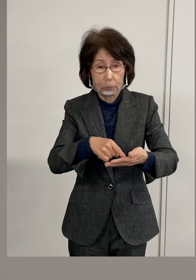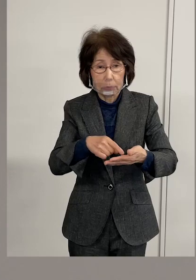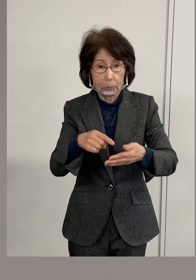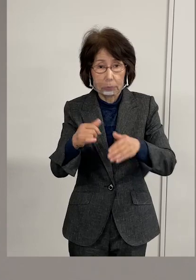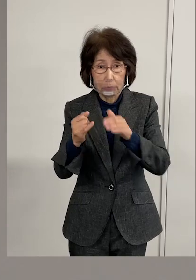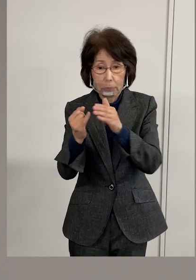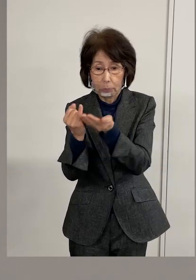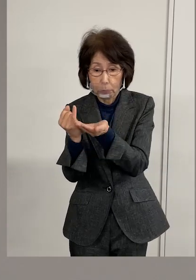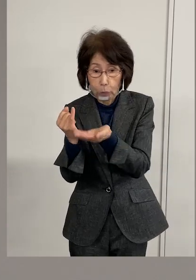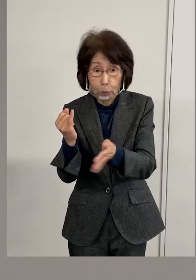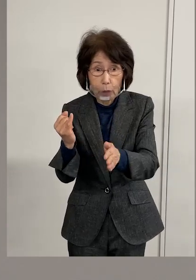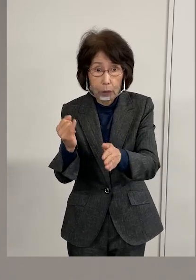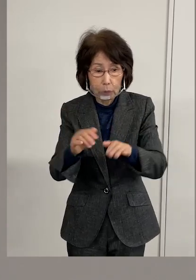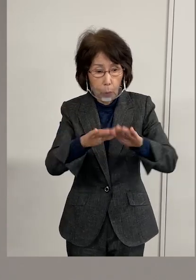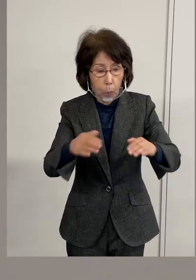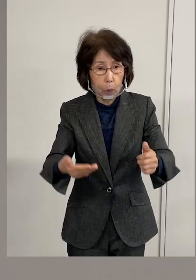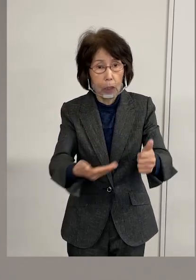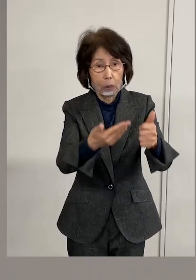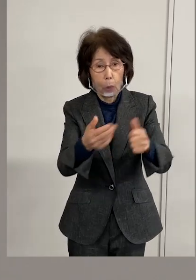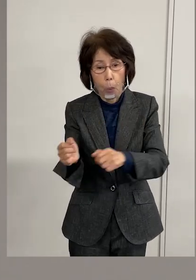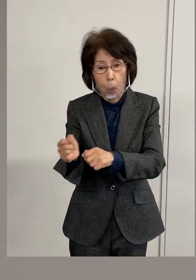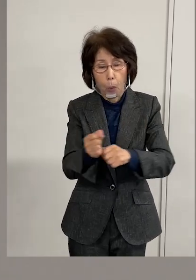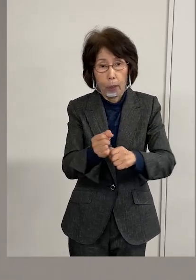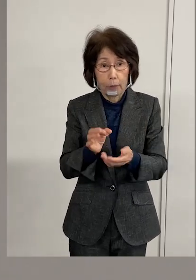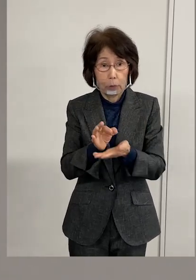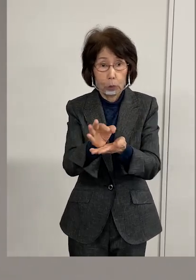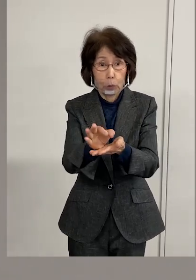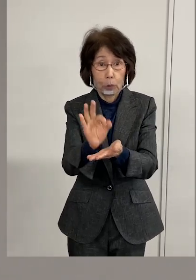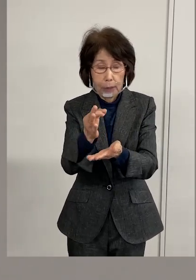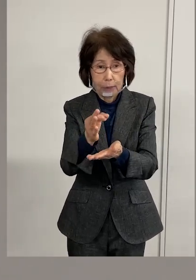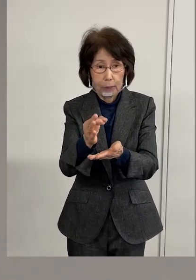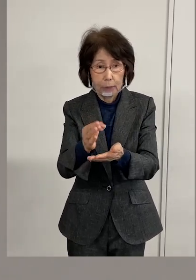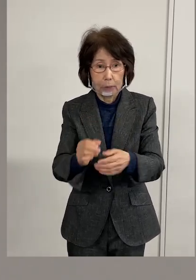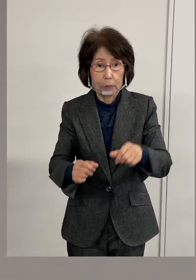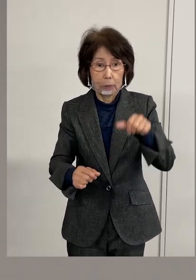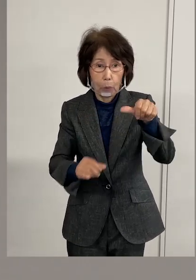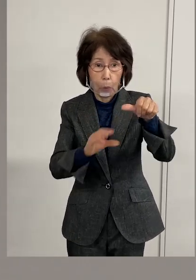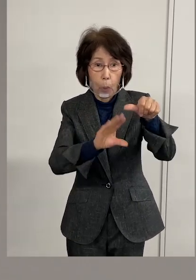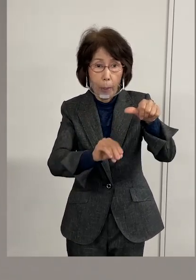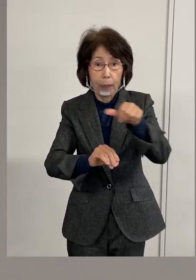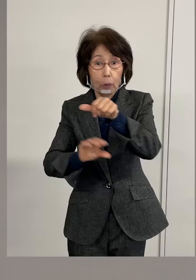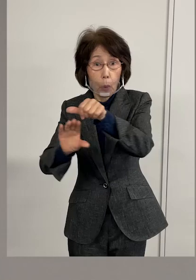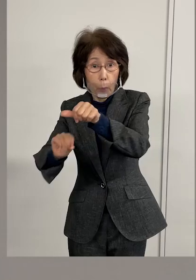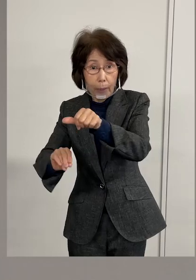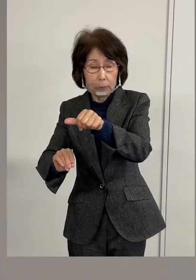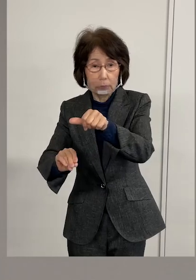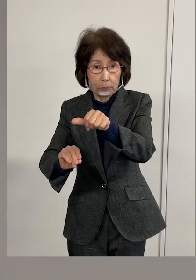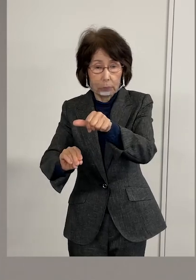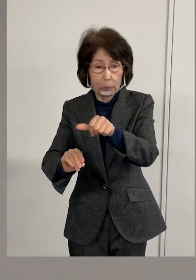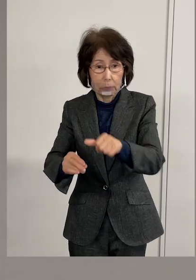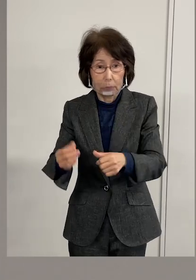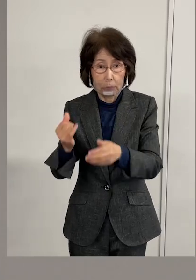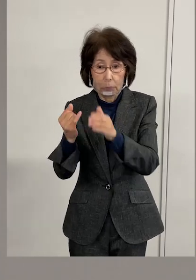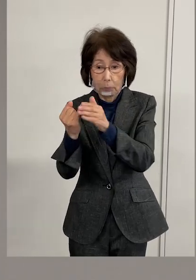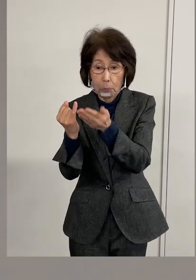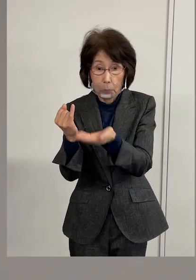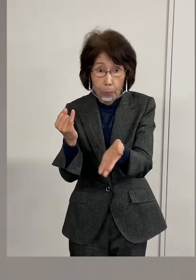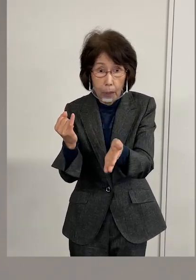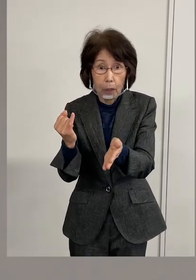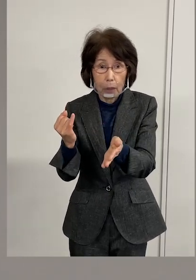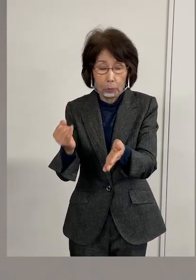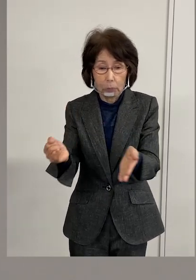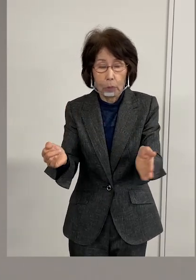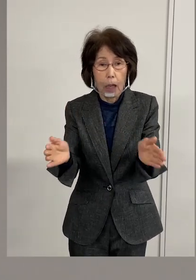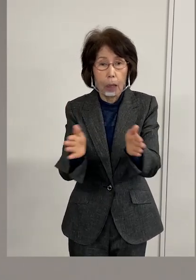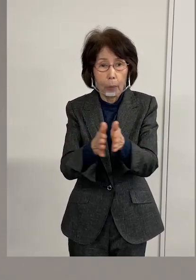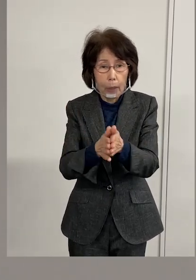子育ての応援給付金。それぞれ5万円ずつですので、出産されますと合わせて10